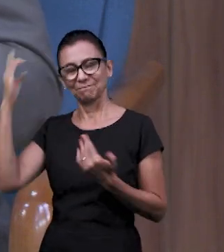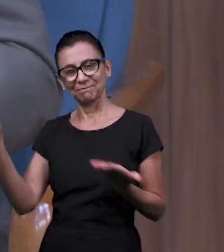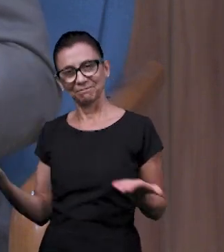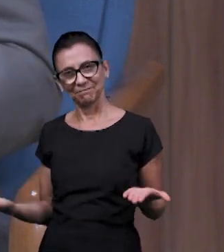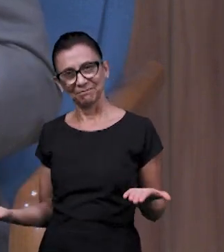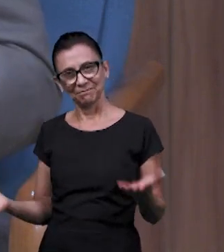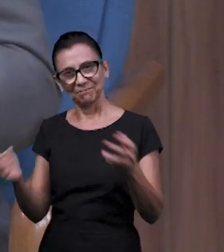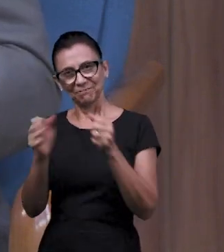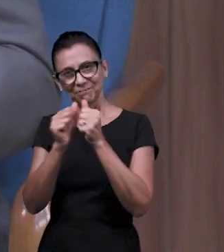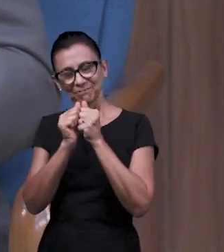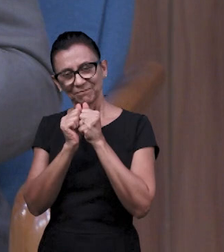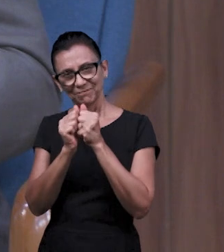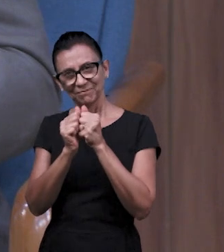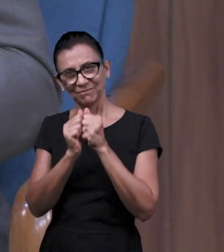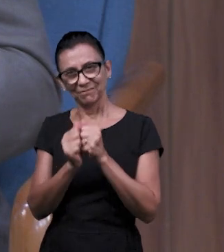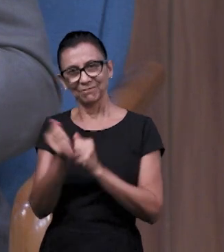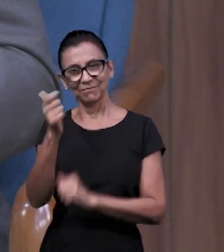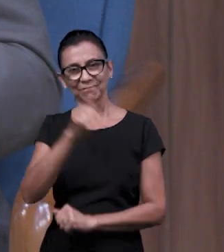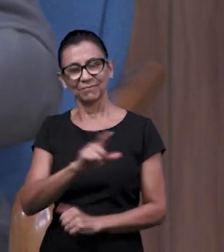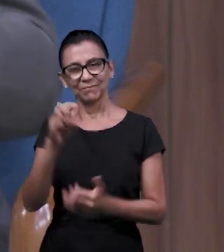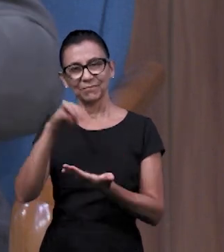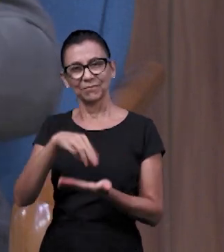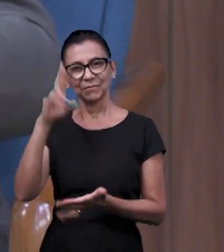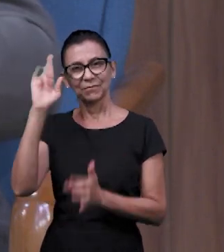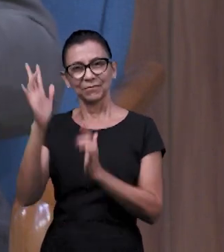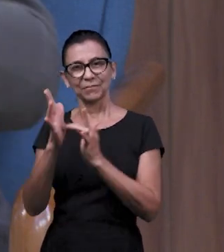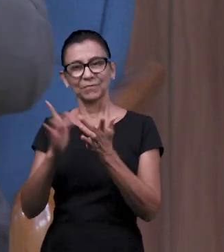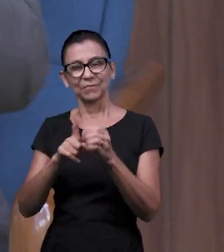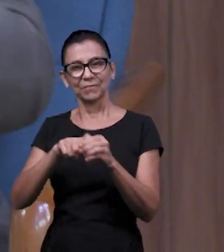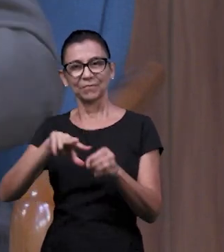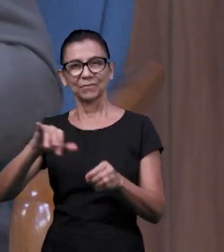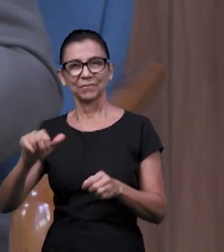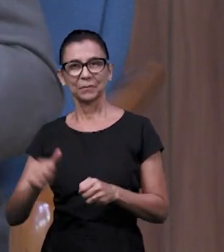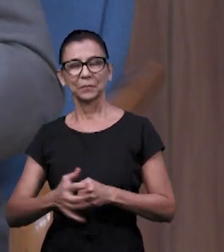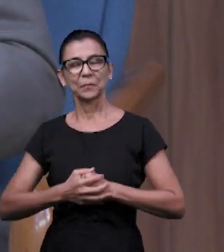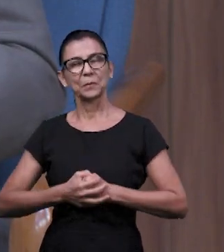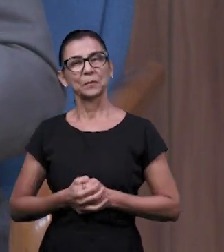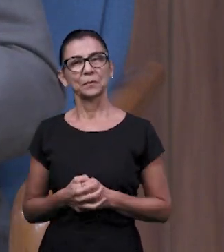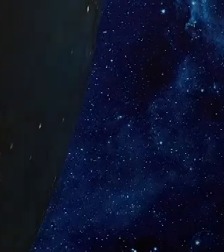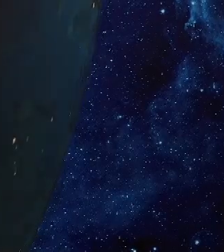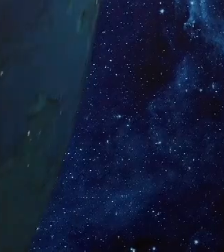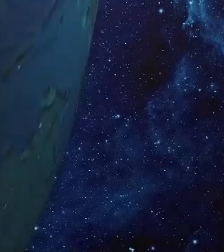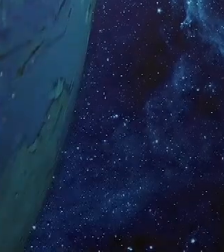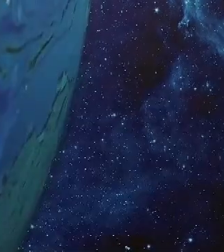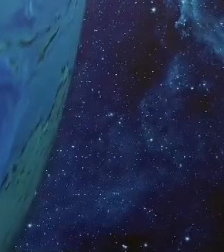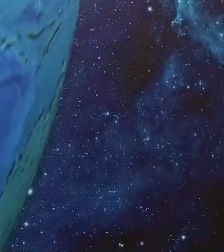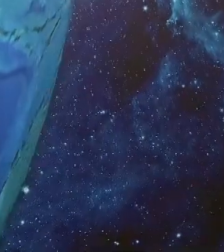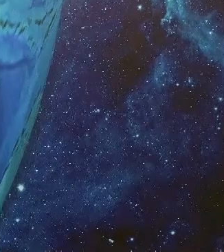permet, nous serons ensemble encore une fois. Maranatha, le Seigneur Jésus vient.